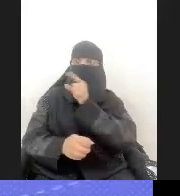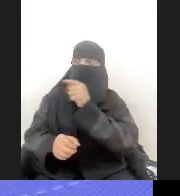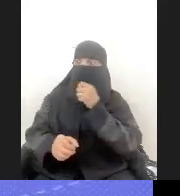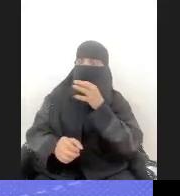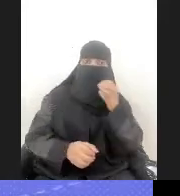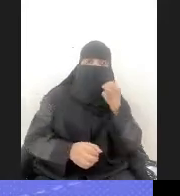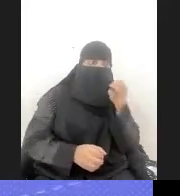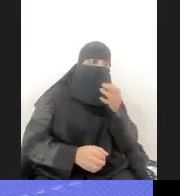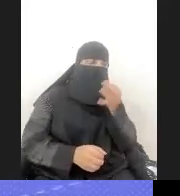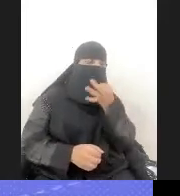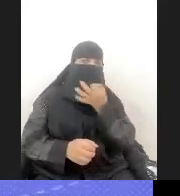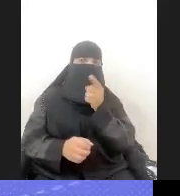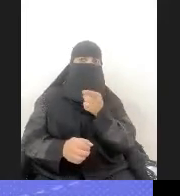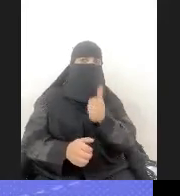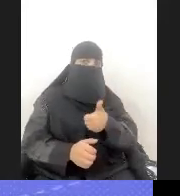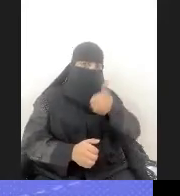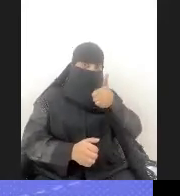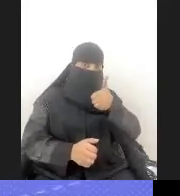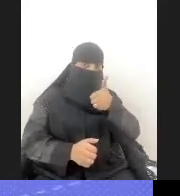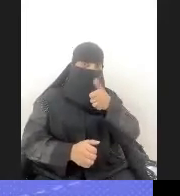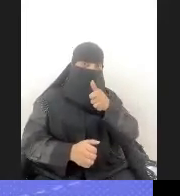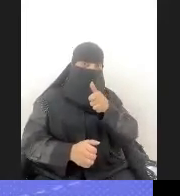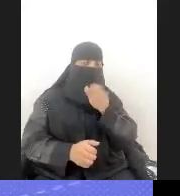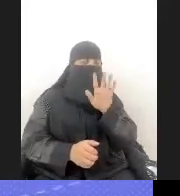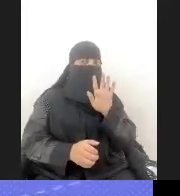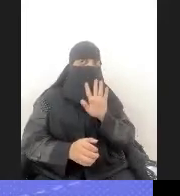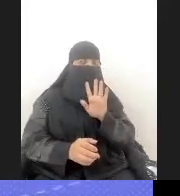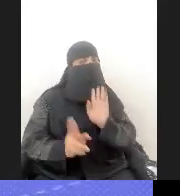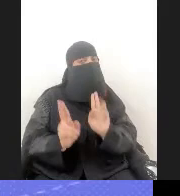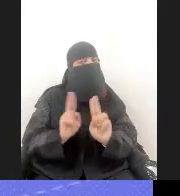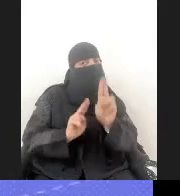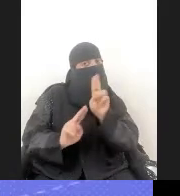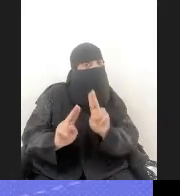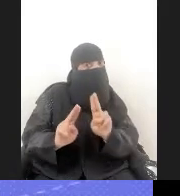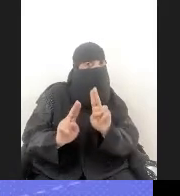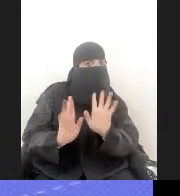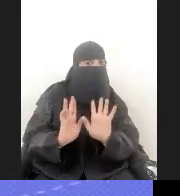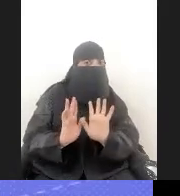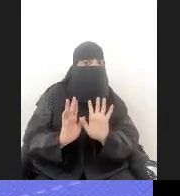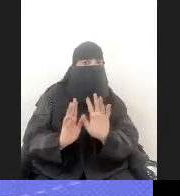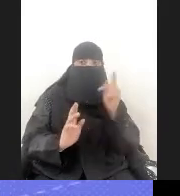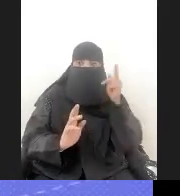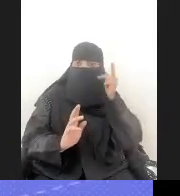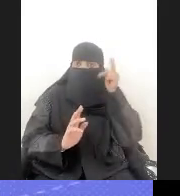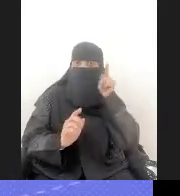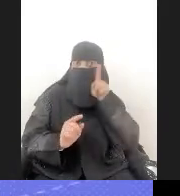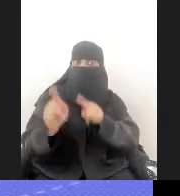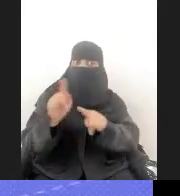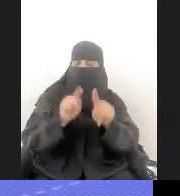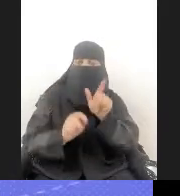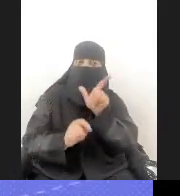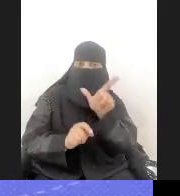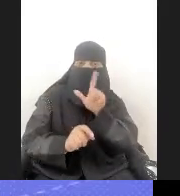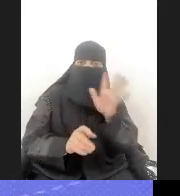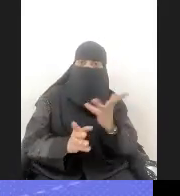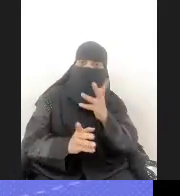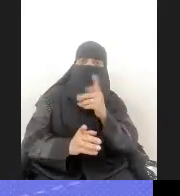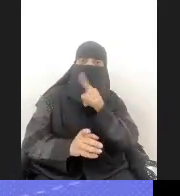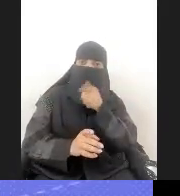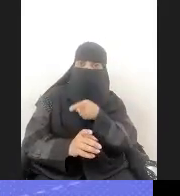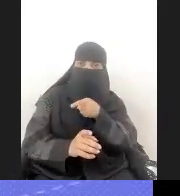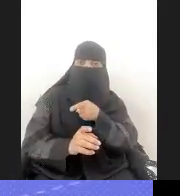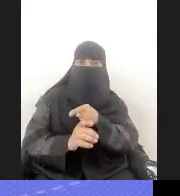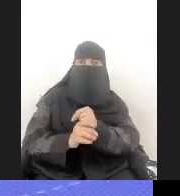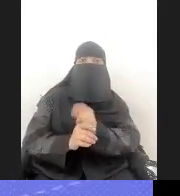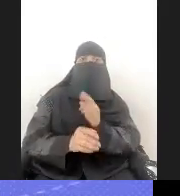أعتقد أن ذلك يشوب شيء ما. هل خبراتنا التي مارسناها في العام الماضي أو ما قبله لمن مارس التعليم